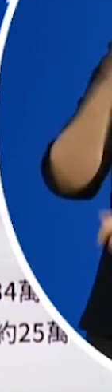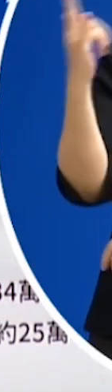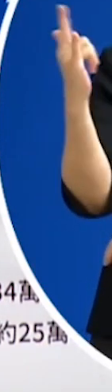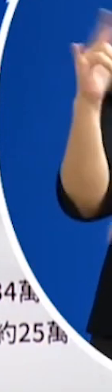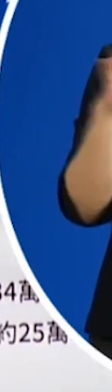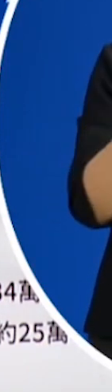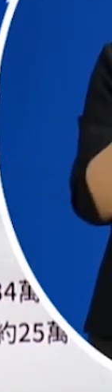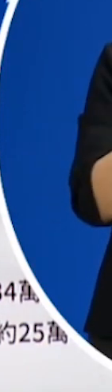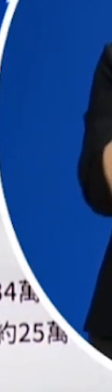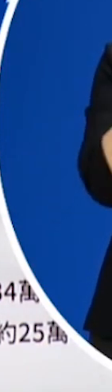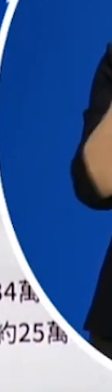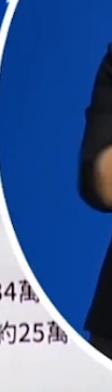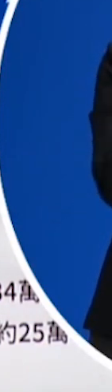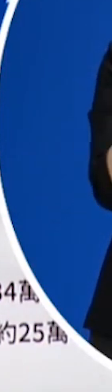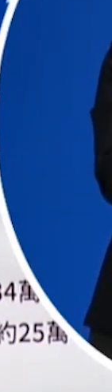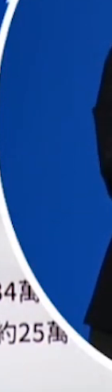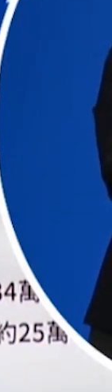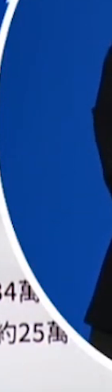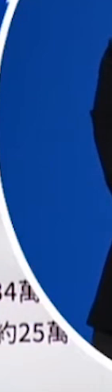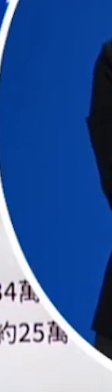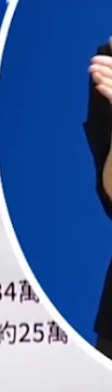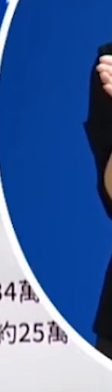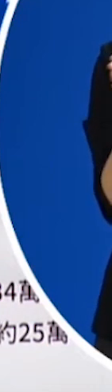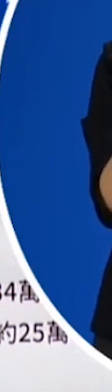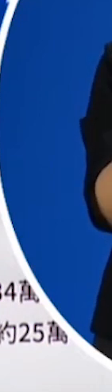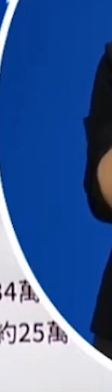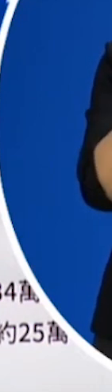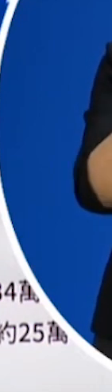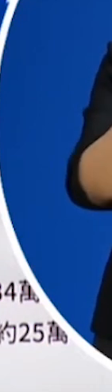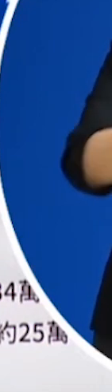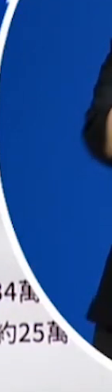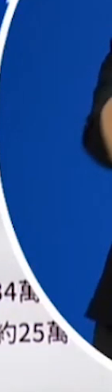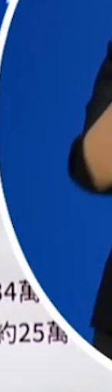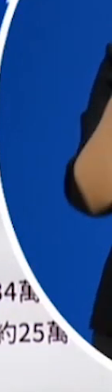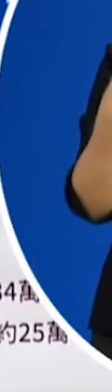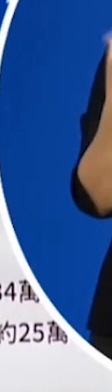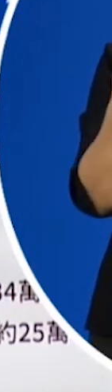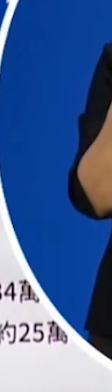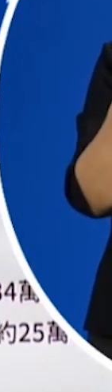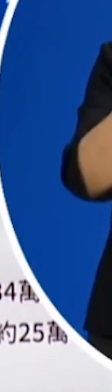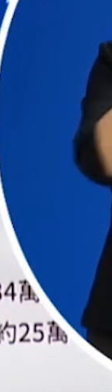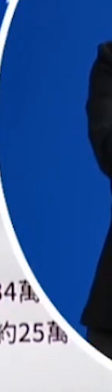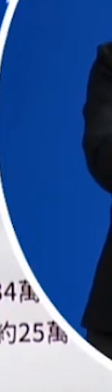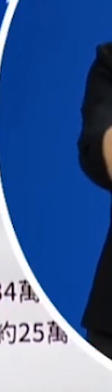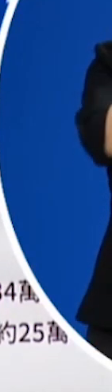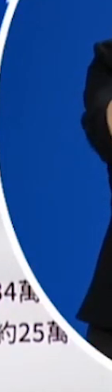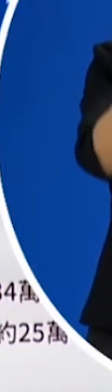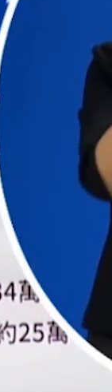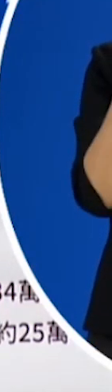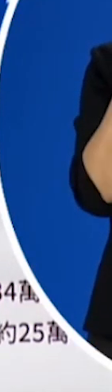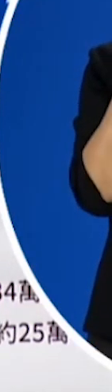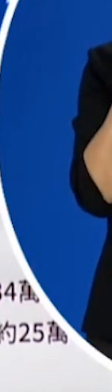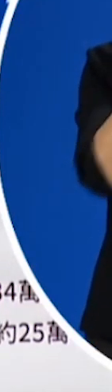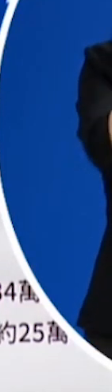二季我们只把它时间延后，因为根据很多国家相关施打的一个经验哈，这样的一个情